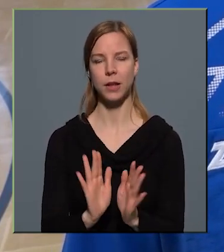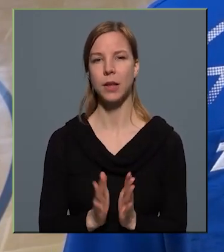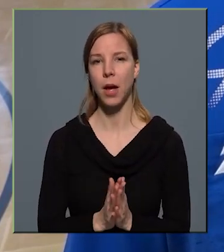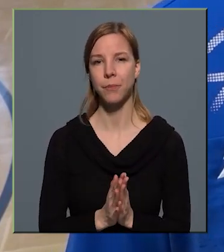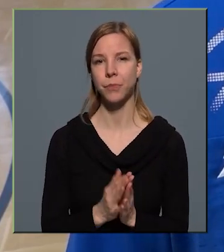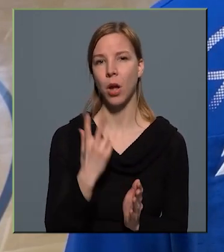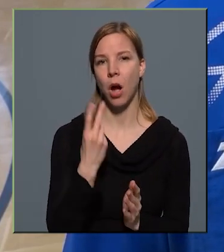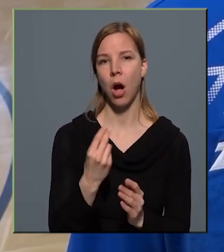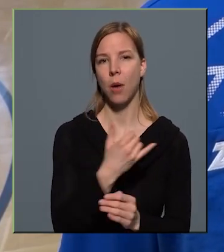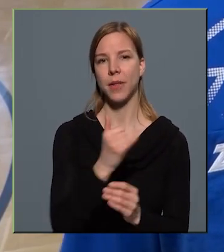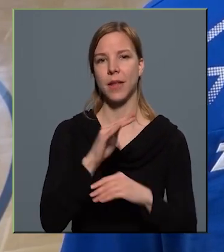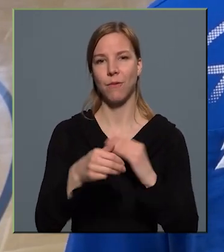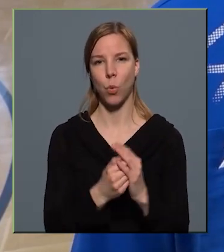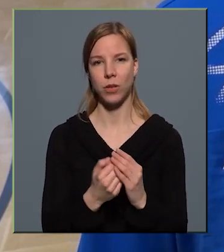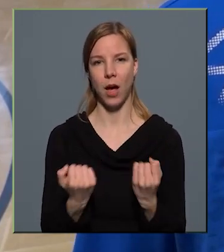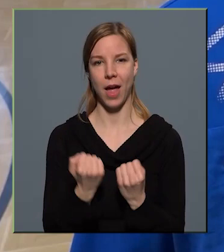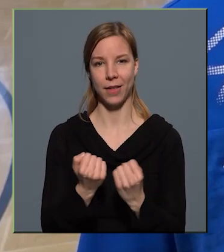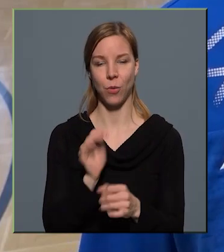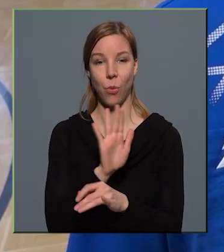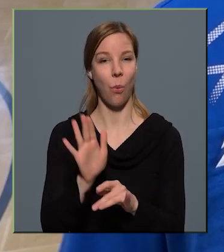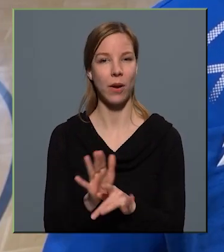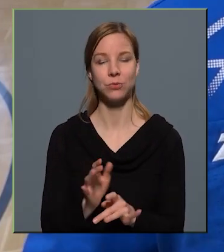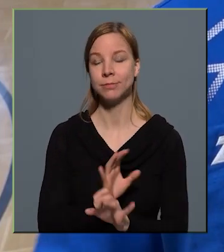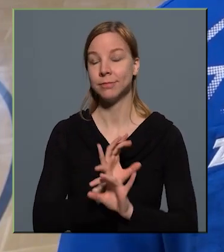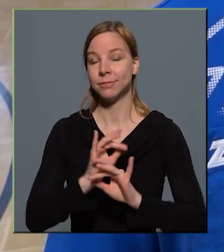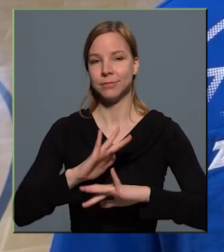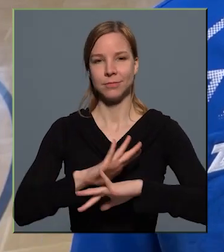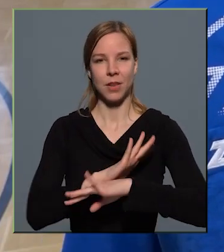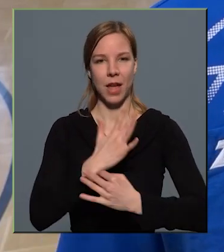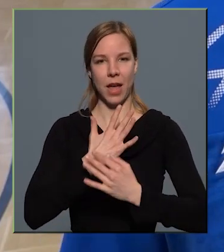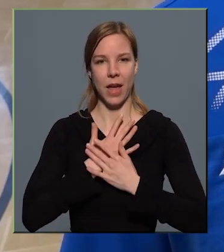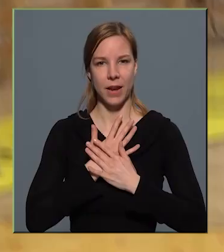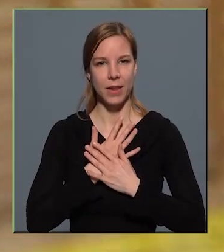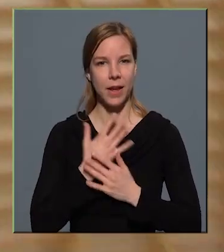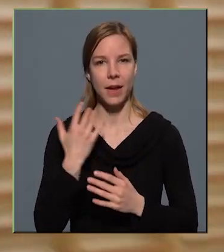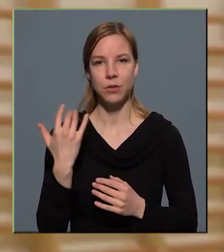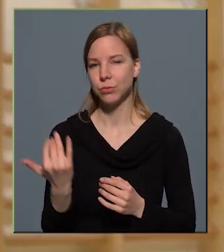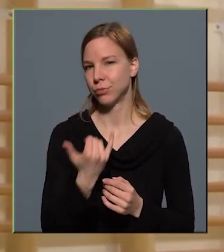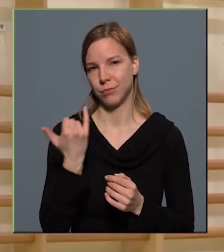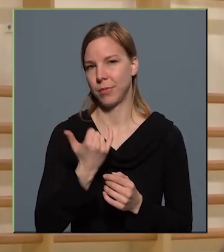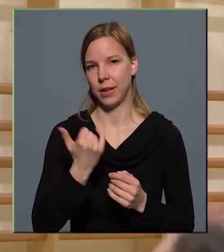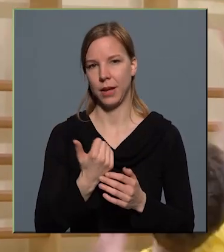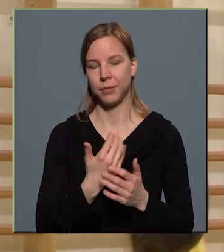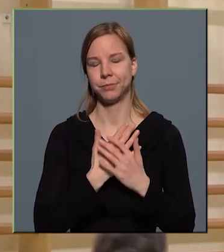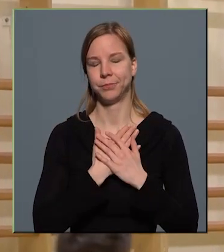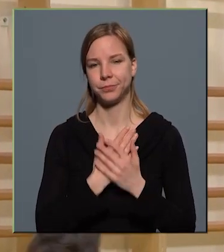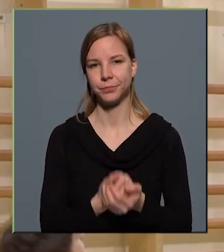30 éve vagyok az edzőjük, és hát szenzációs érzés, egy óriási, óriási érzés hazamenni minden edzésről.